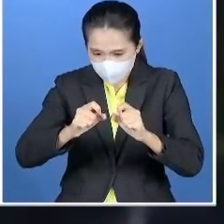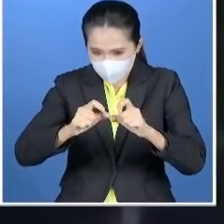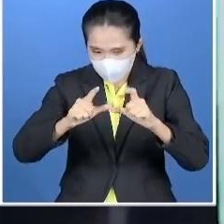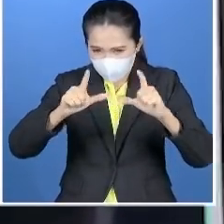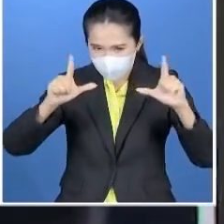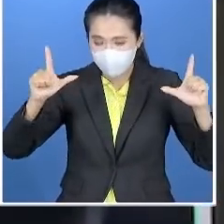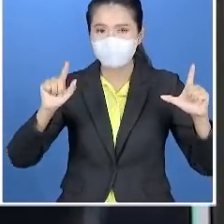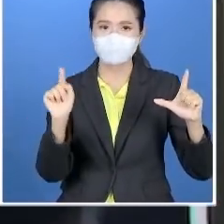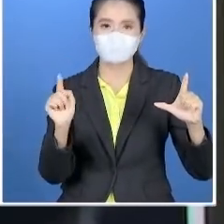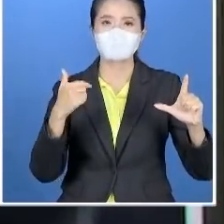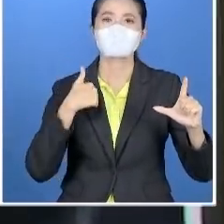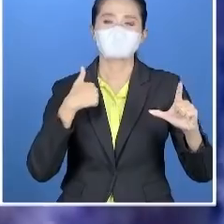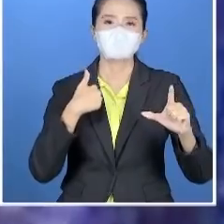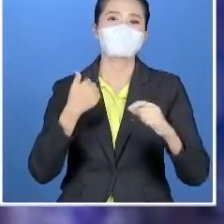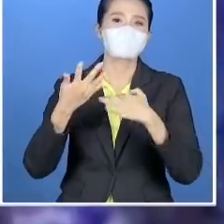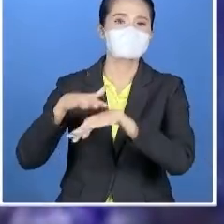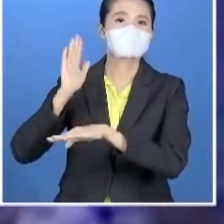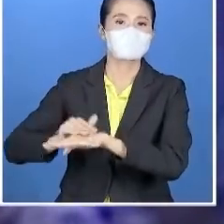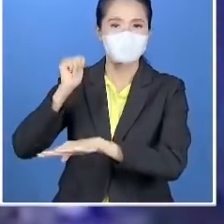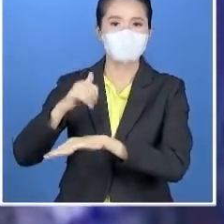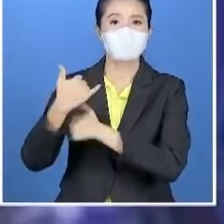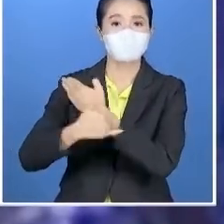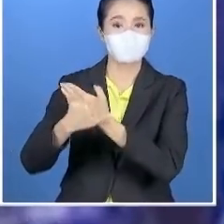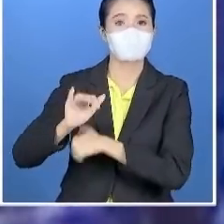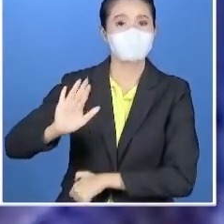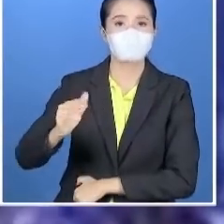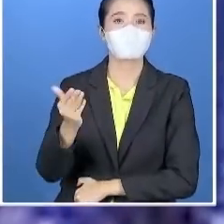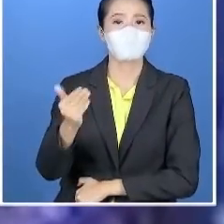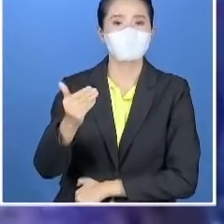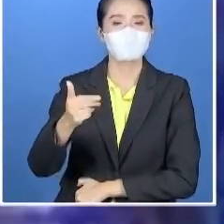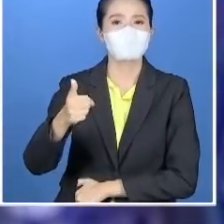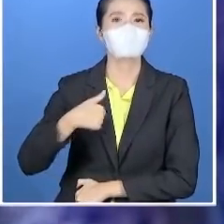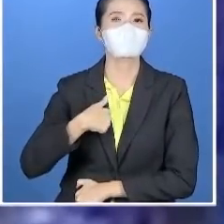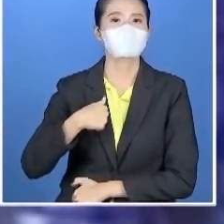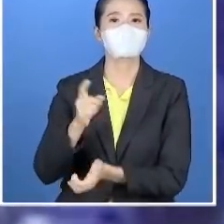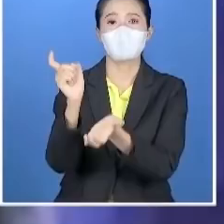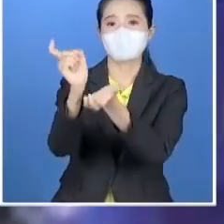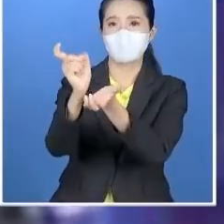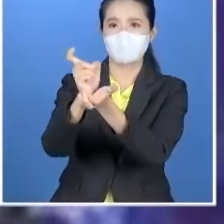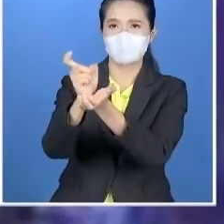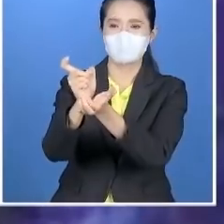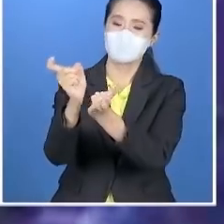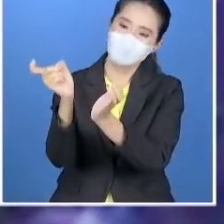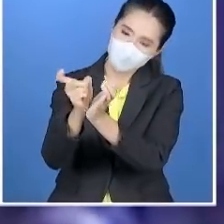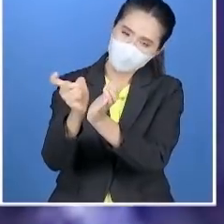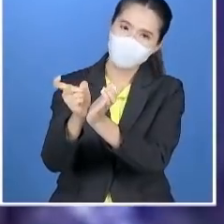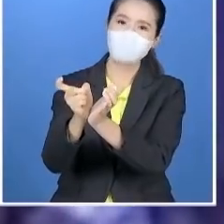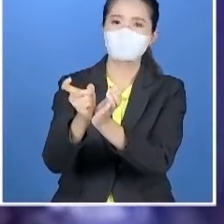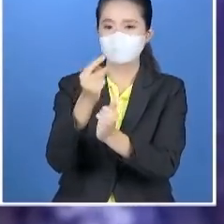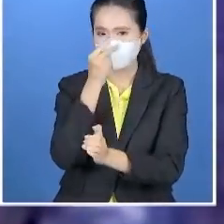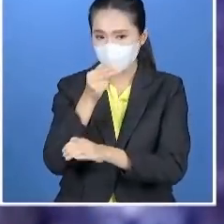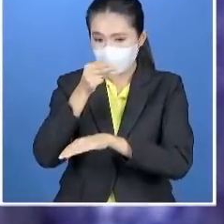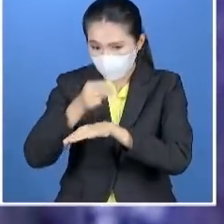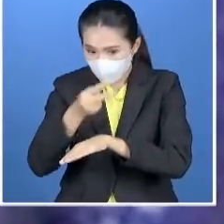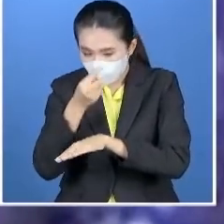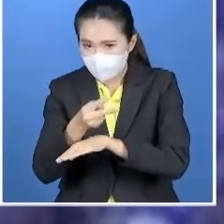400เท่าแล้วก็ประสานผู้เชี่ยวชาญที่อยู่ต่างประเทศขอภาพถ่ายดาวเทียมภาคพื้นค่ะจะได้เห็นภาพมุมสูงด้วยว่าช่